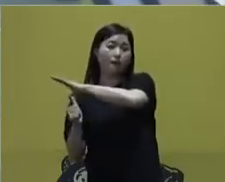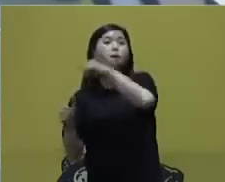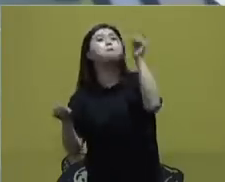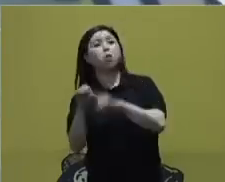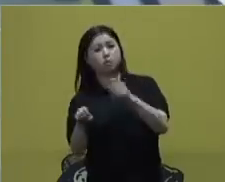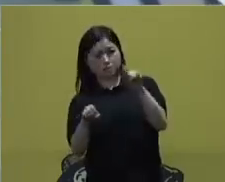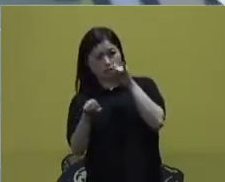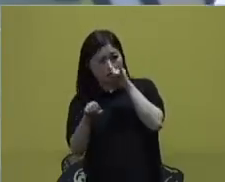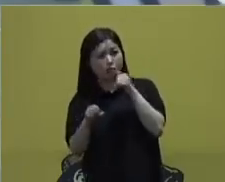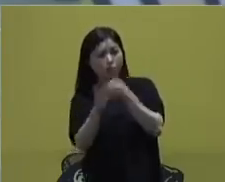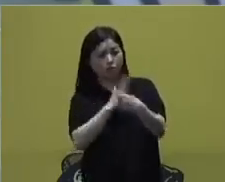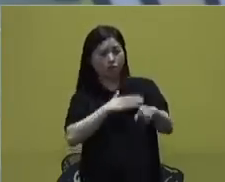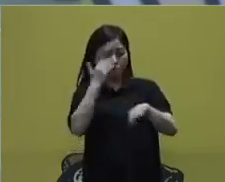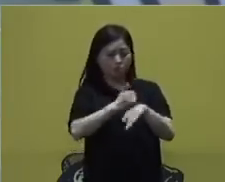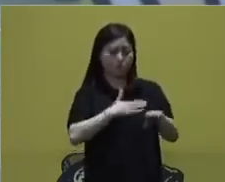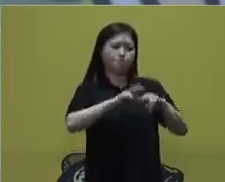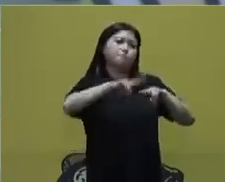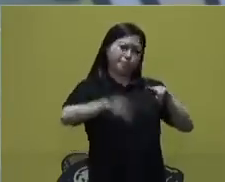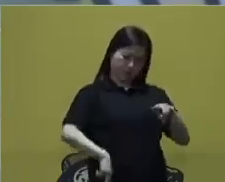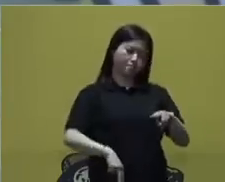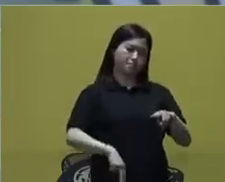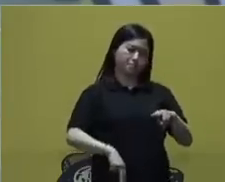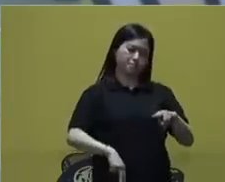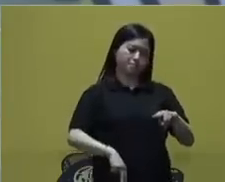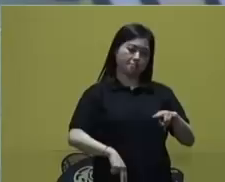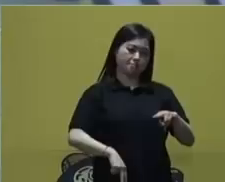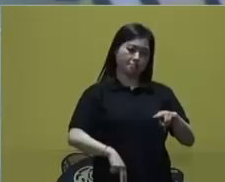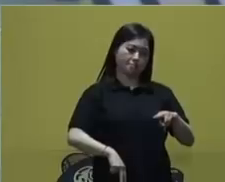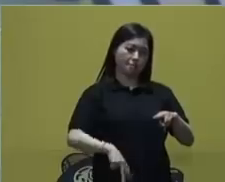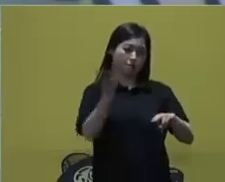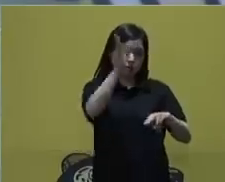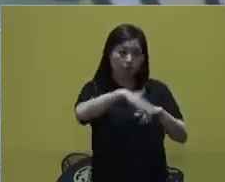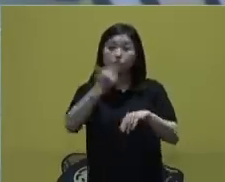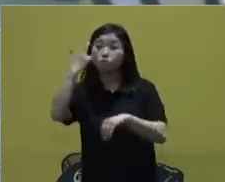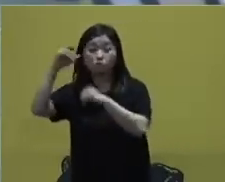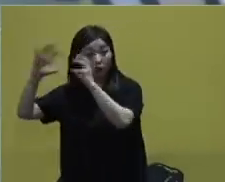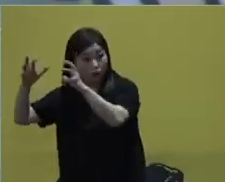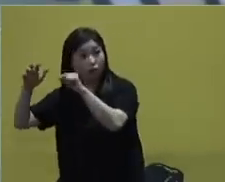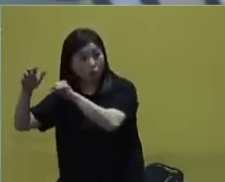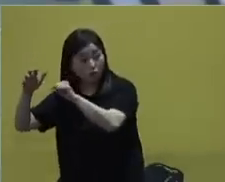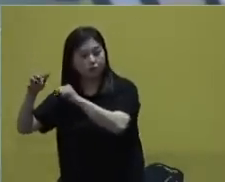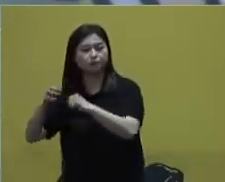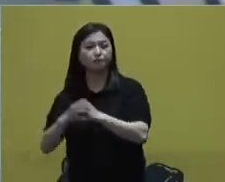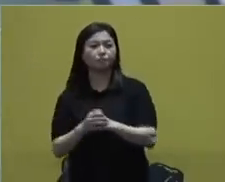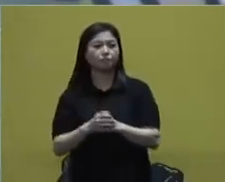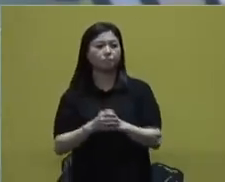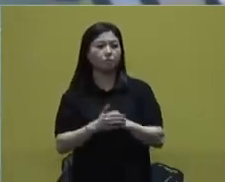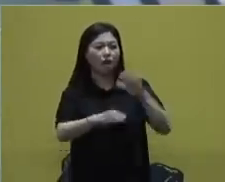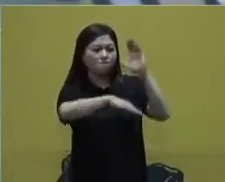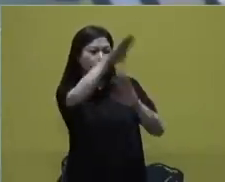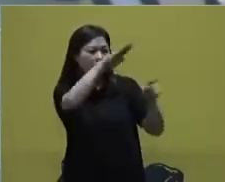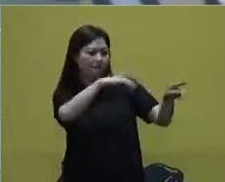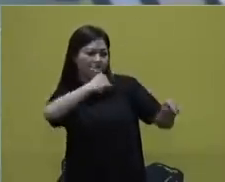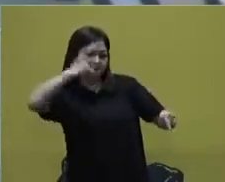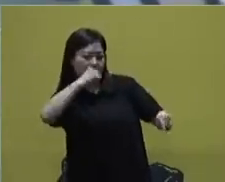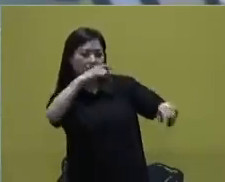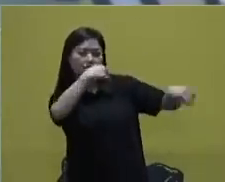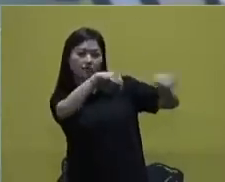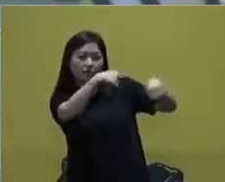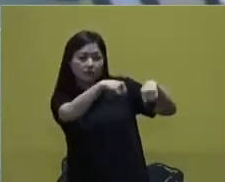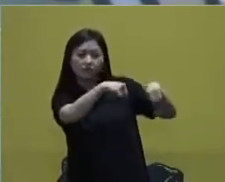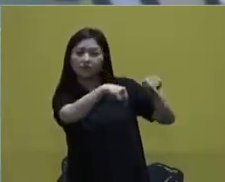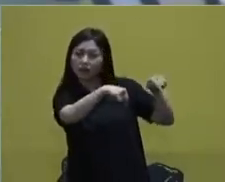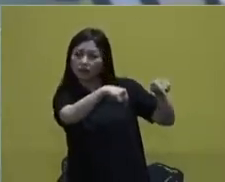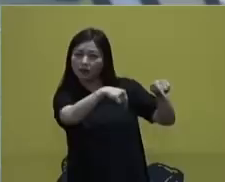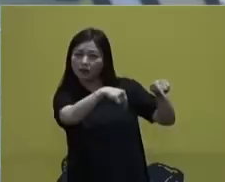때문에 제가 물러날 수밖에 없었다고 생각했고요. 근데 거꾸로 미국에서는 대북 강경 정책의 아주 그